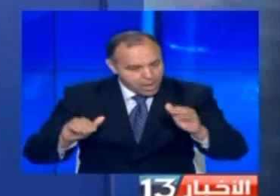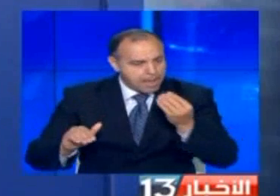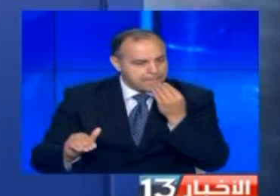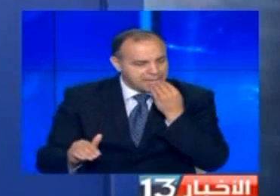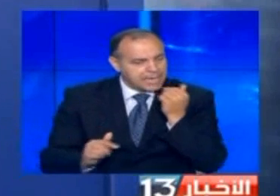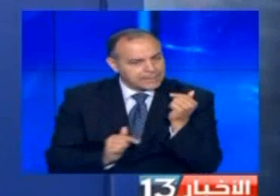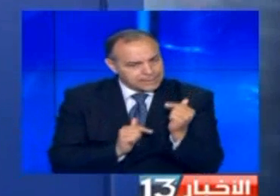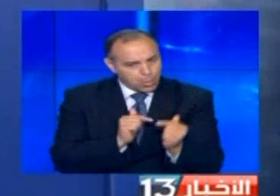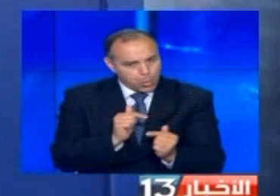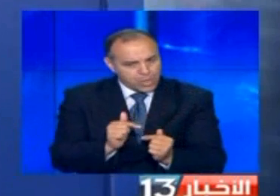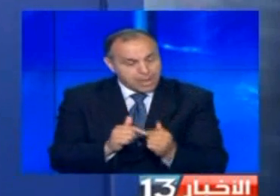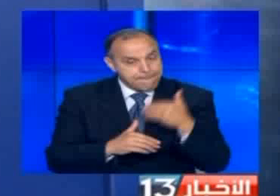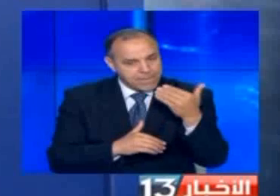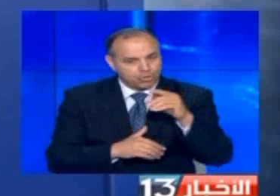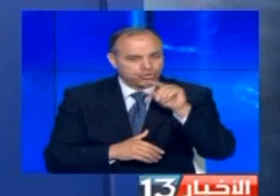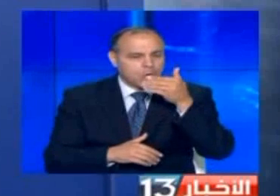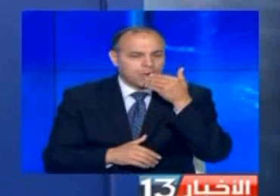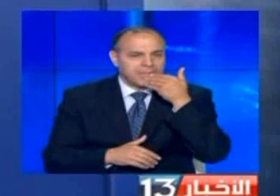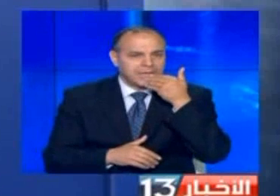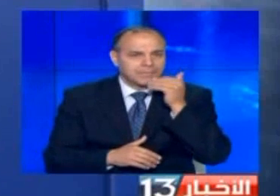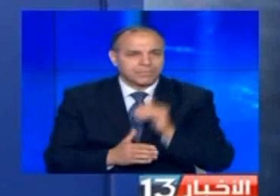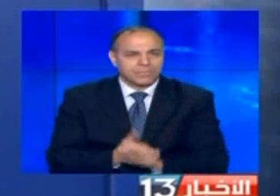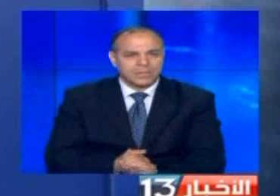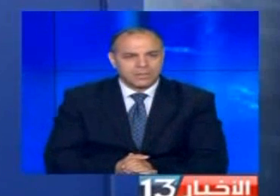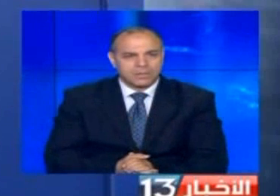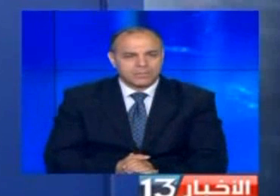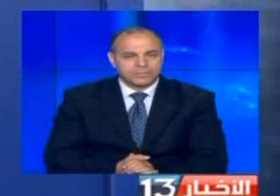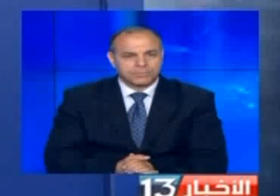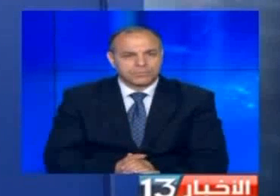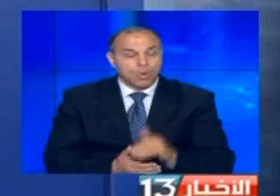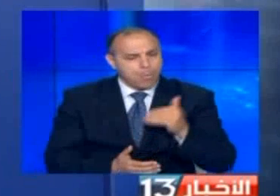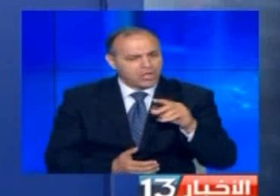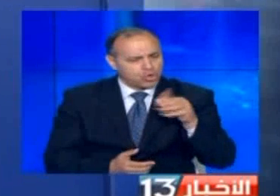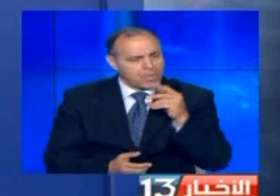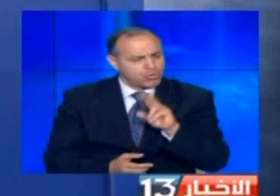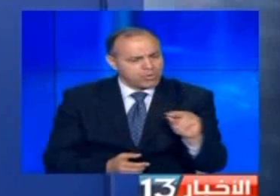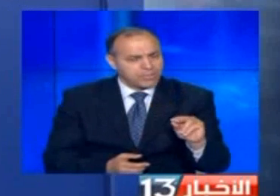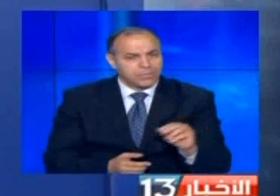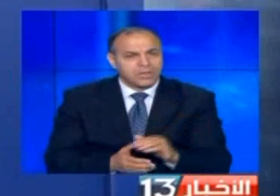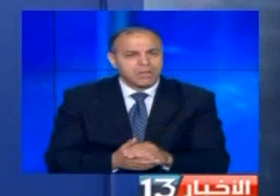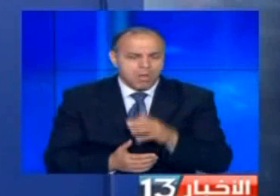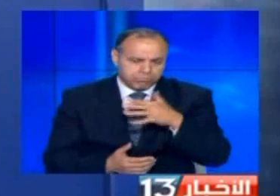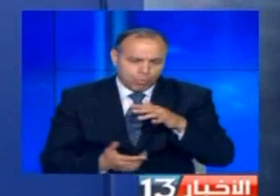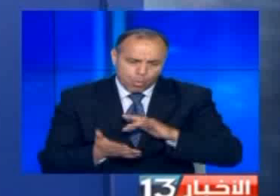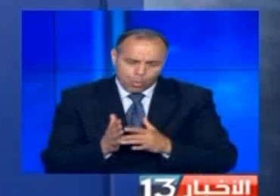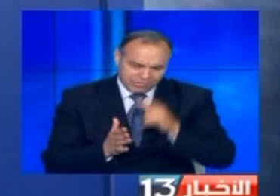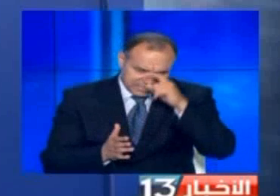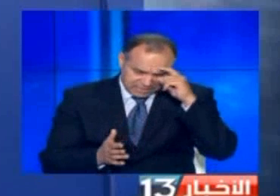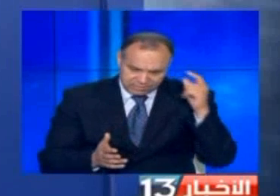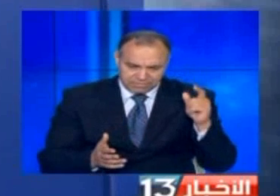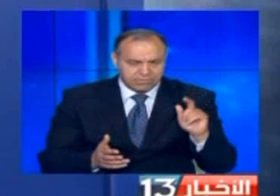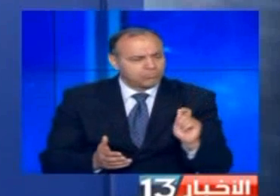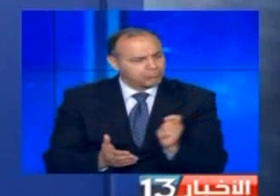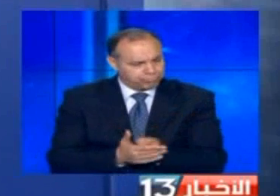سيتواصل في المرحله القادمه في شهر رمضان وبعد شهر رمضان وبالتالي اصناف الخضر والغلال الصيفيه مش تكون في